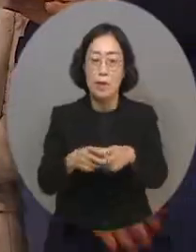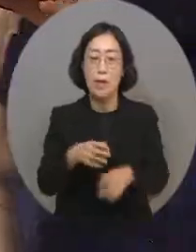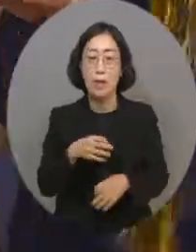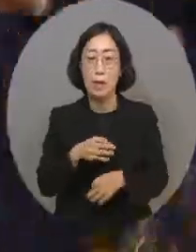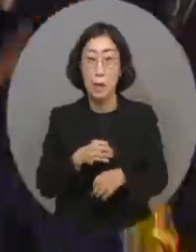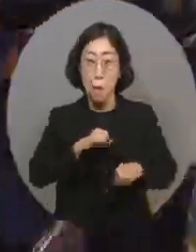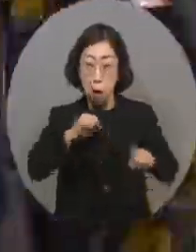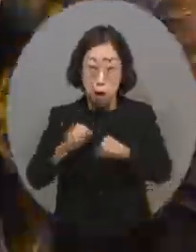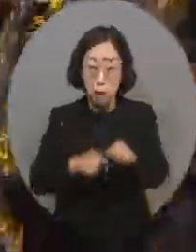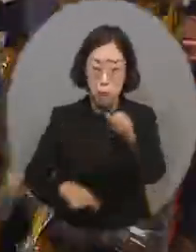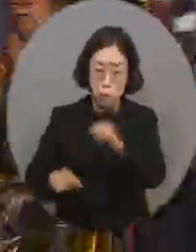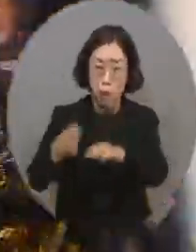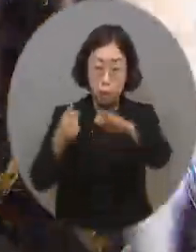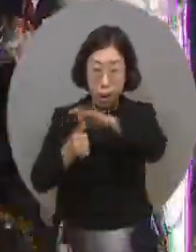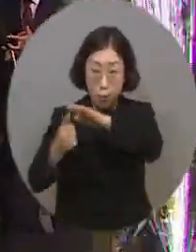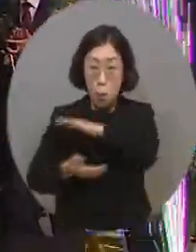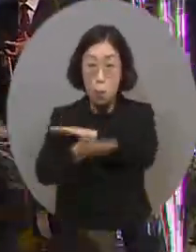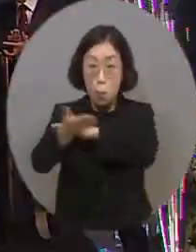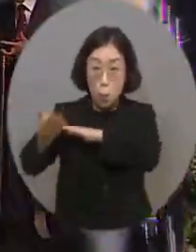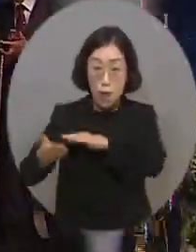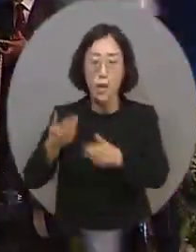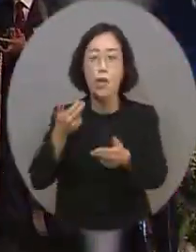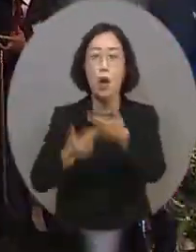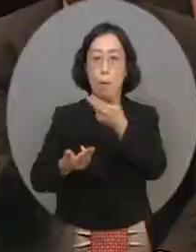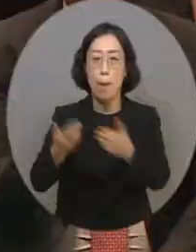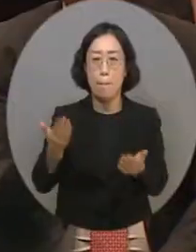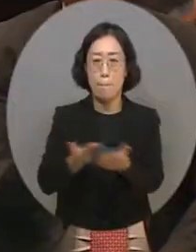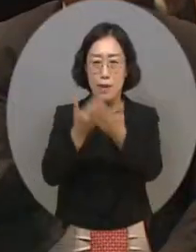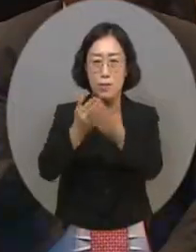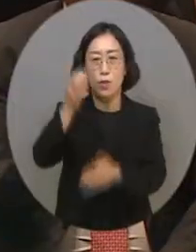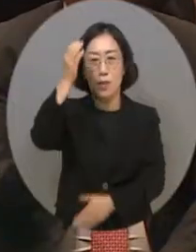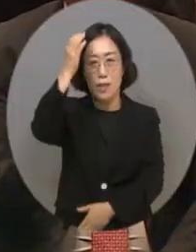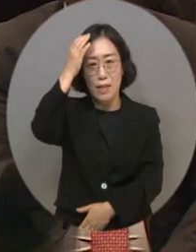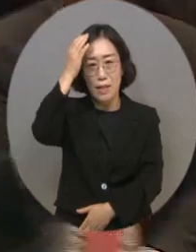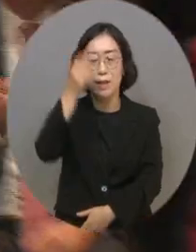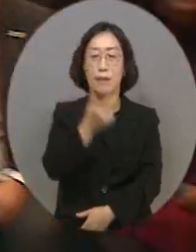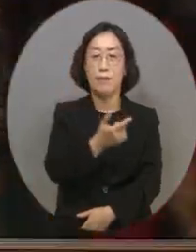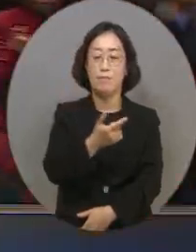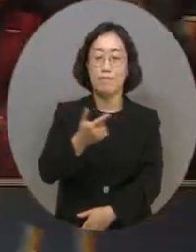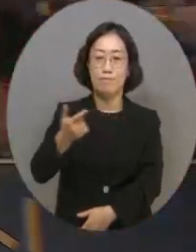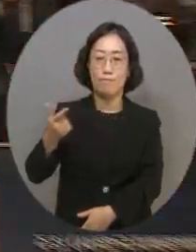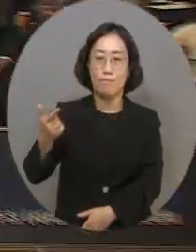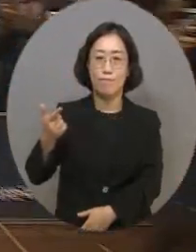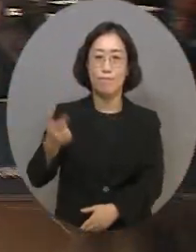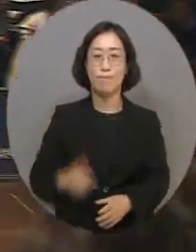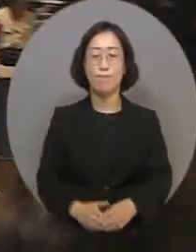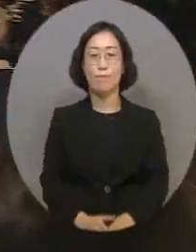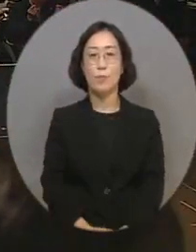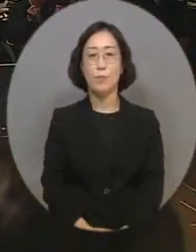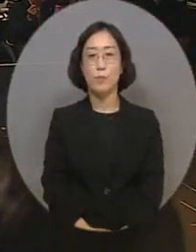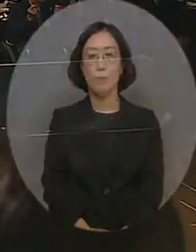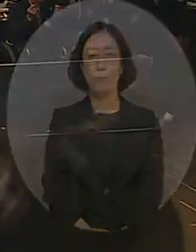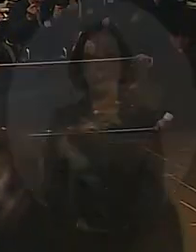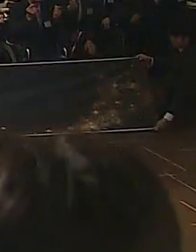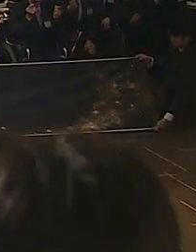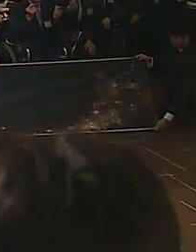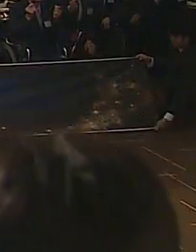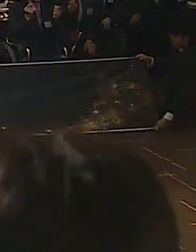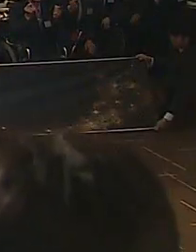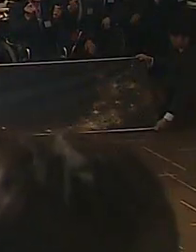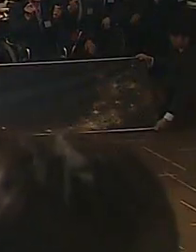목소리를 대변하는 한국지체장애인협회의 발전이 기대됩니다. 복지TV 뉴스 정유정입니다.